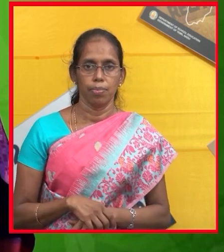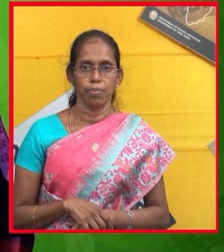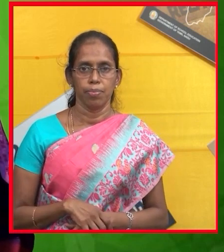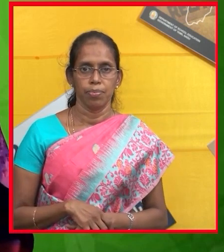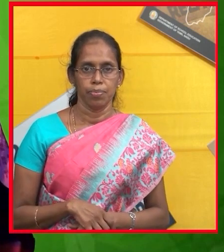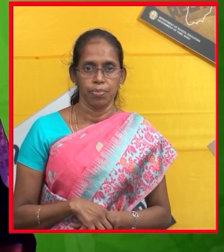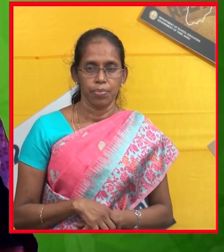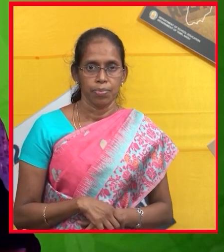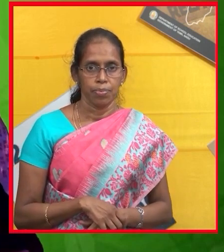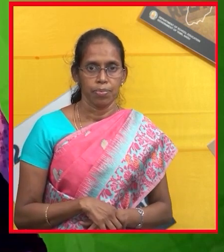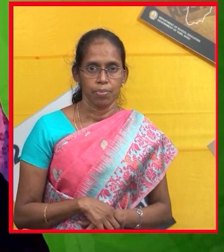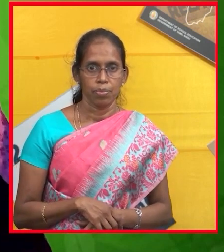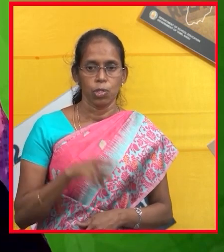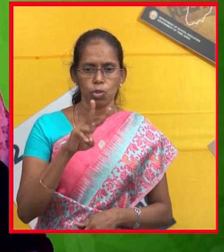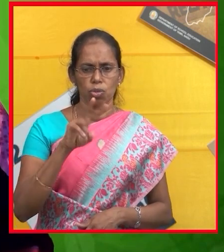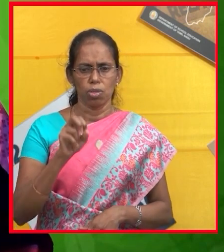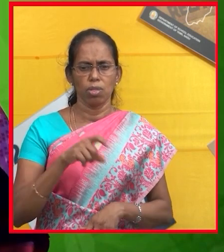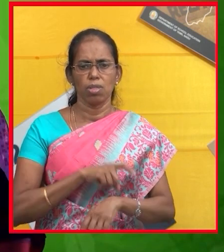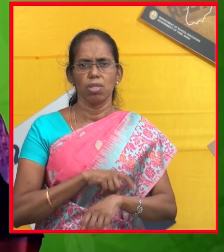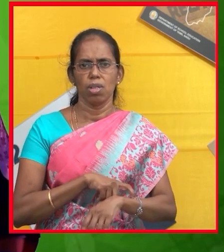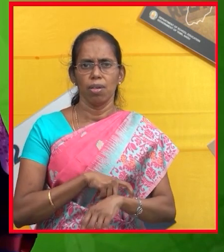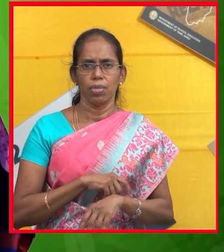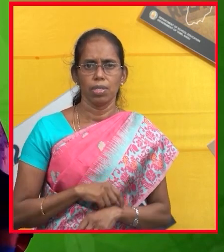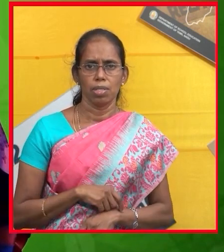சொல்கிறாங்க. இன்னொரு விஷயம், 20 மணி நேரம் வந்து